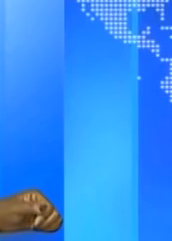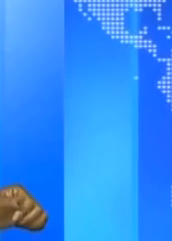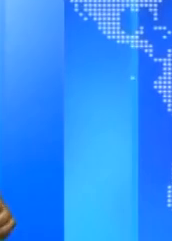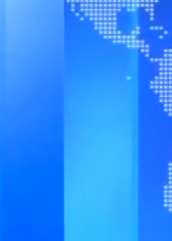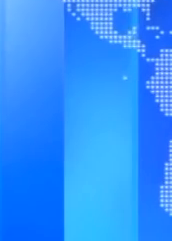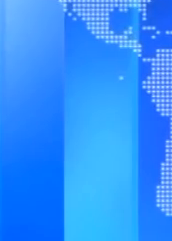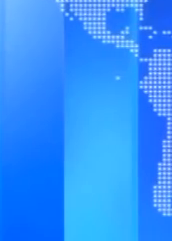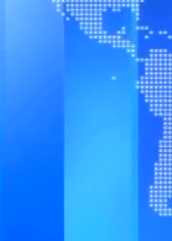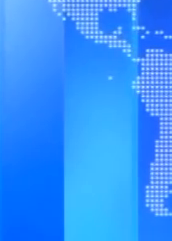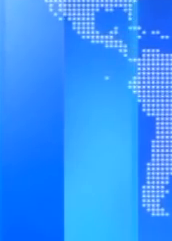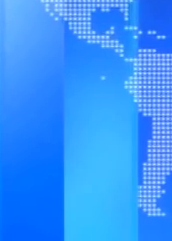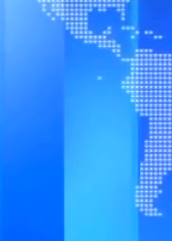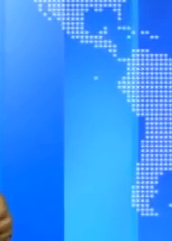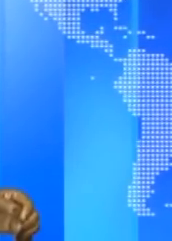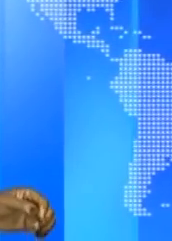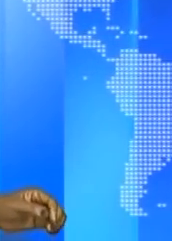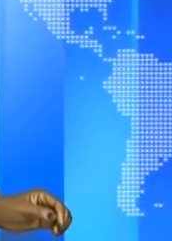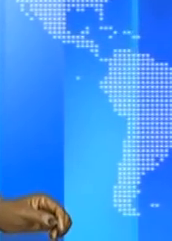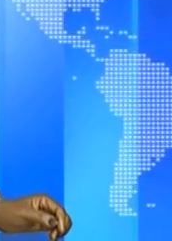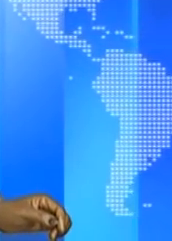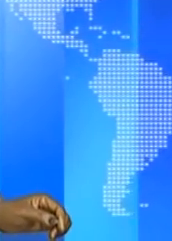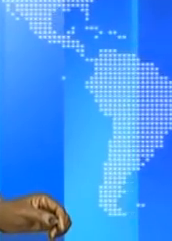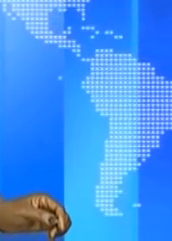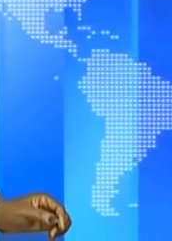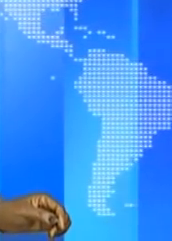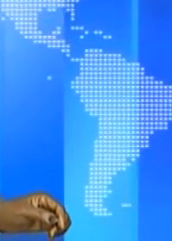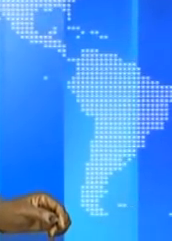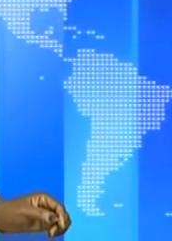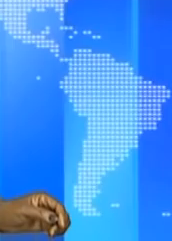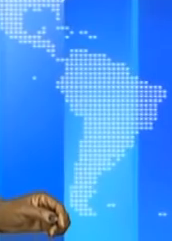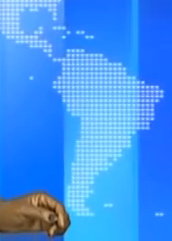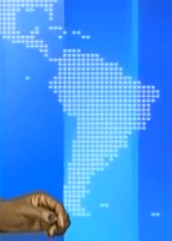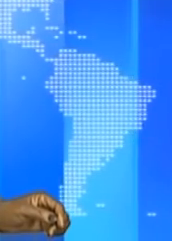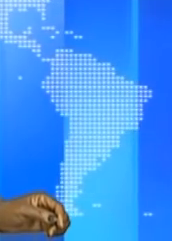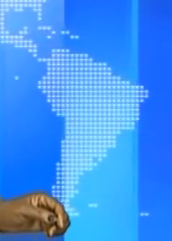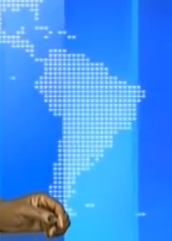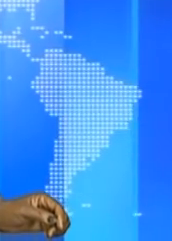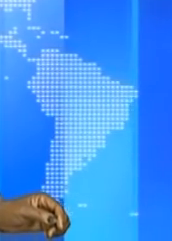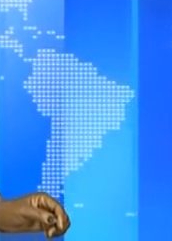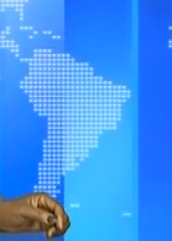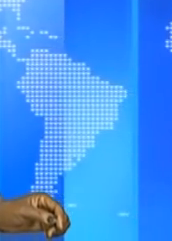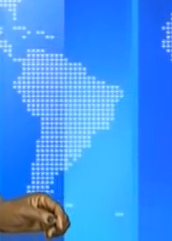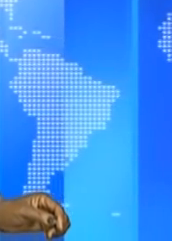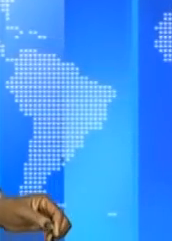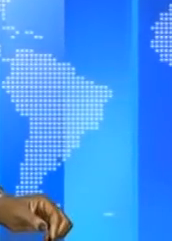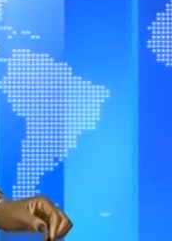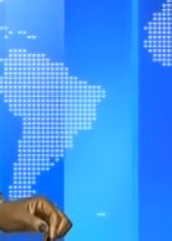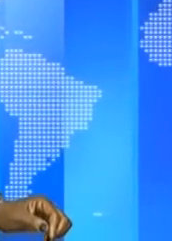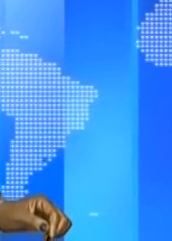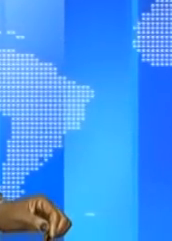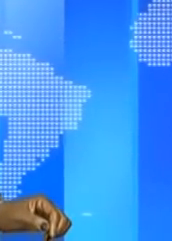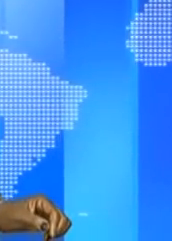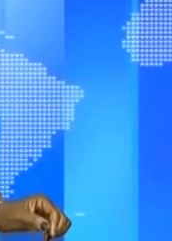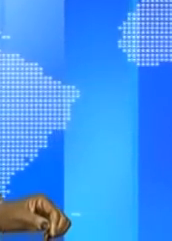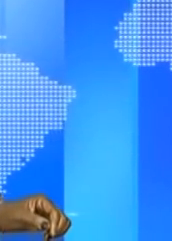édition du journal sur la radio-télévision nationale congolaise de partout où vous nous suivez. Bonsoir. Les cliniques